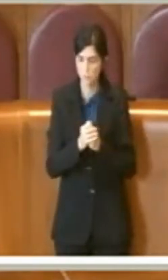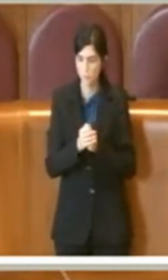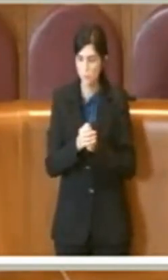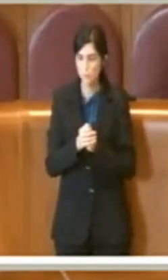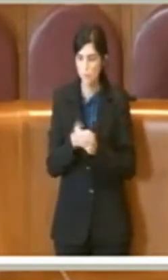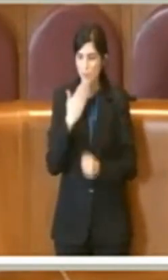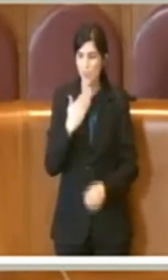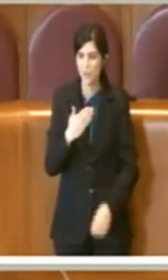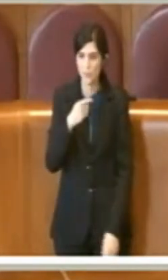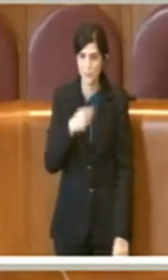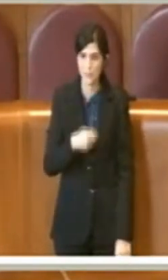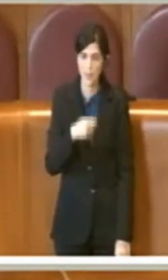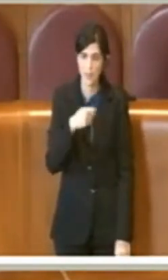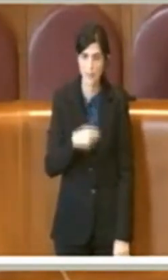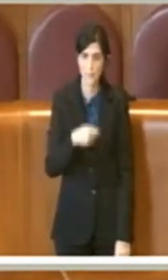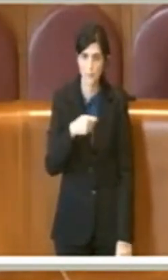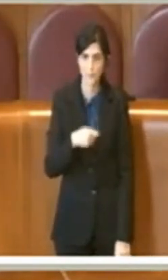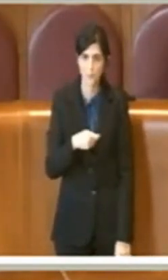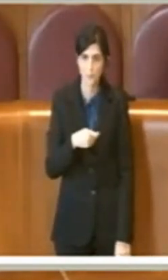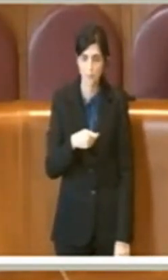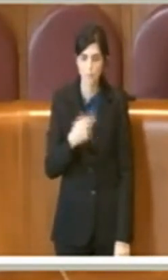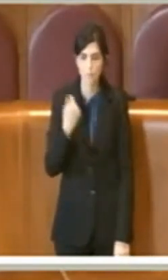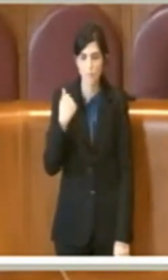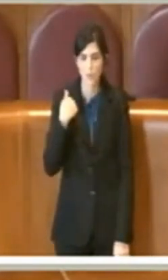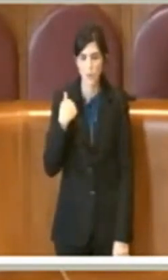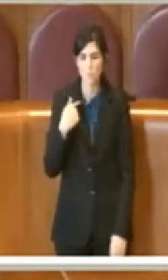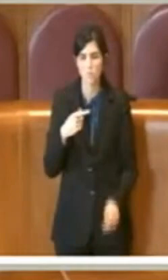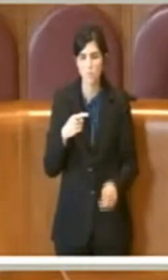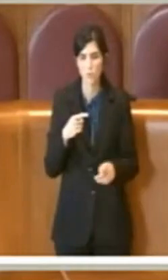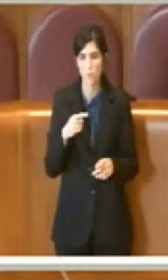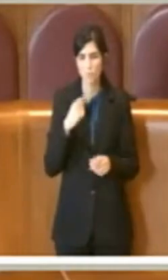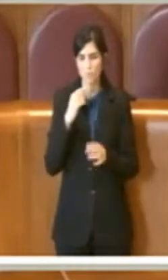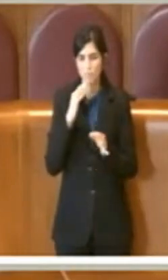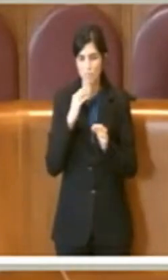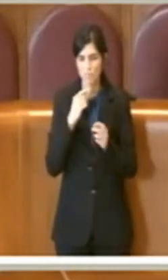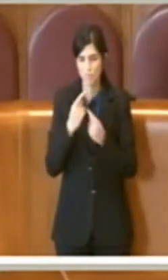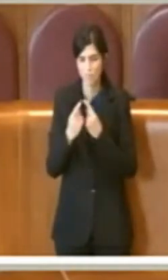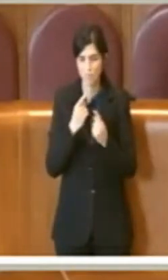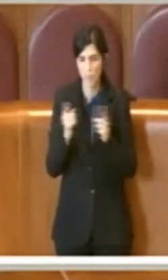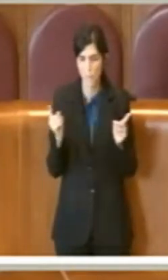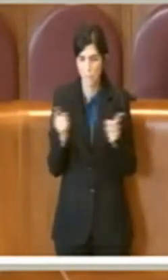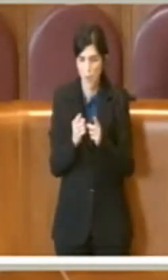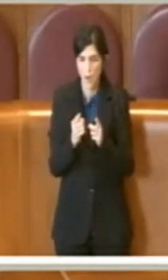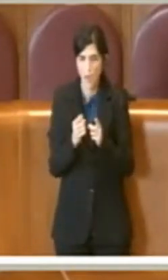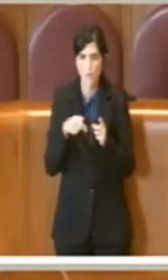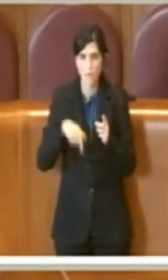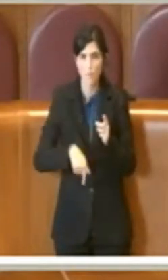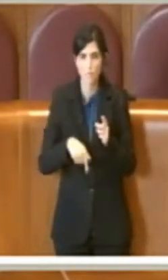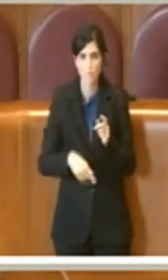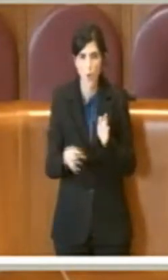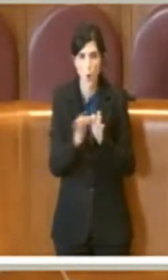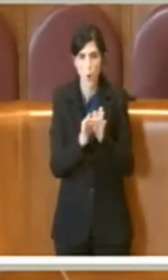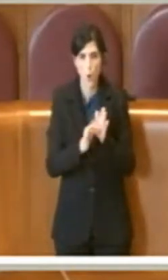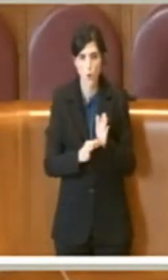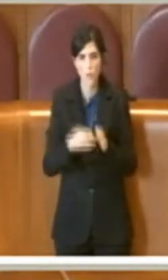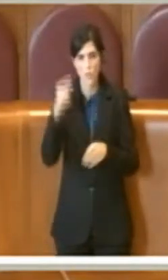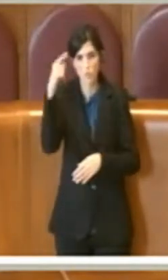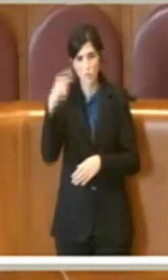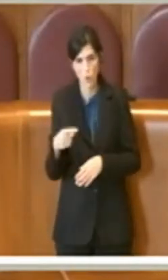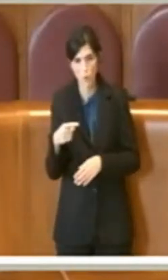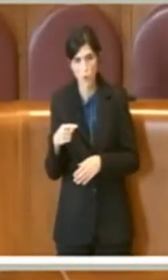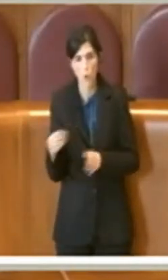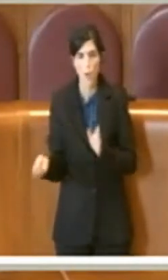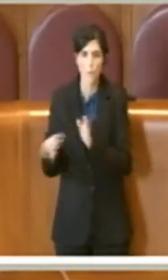grazie presidente né userò molti meno visto il tenore del contenuto sia di ordini del giorno che di emendamenti